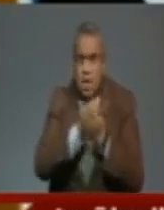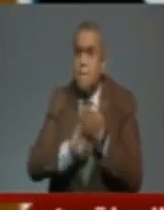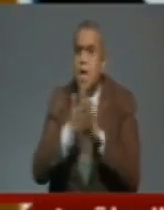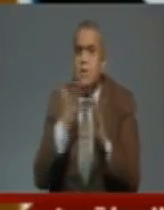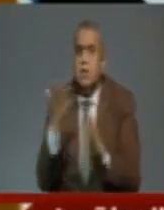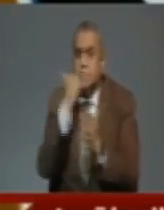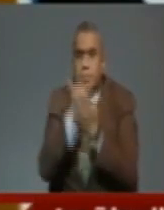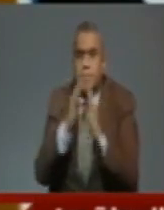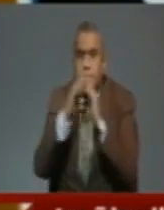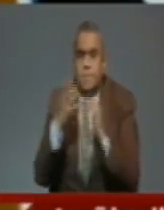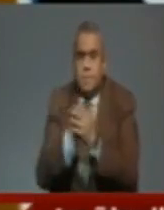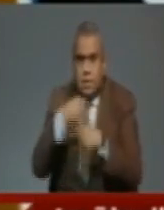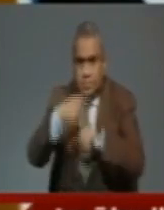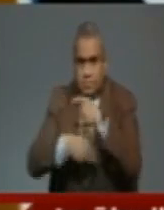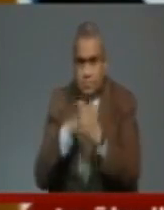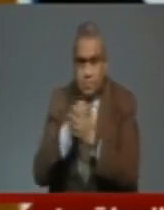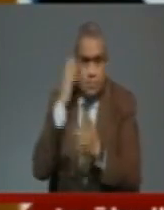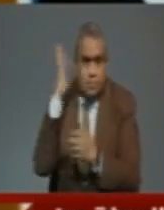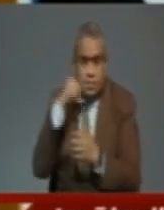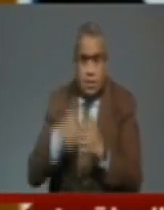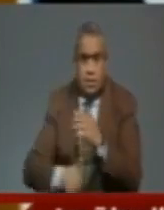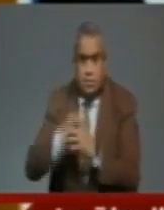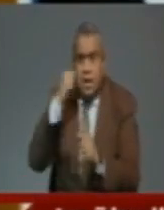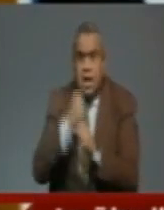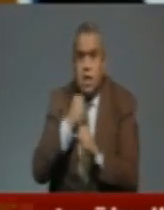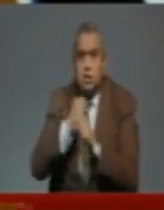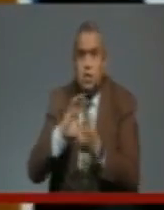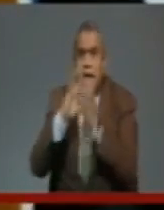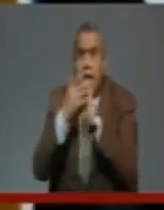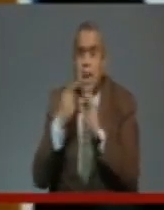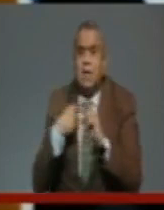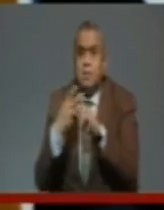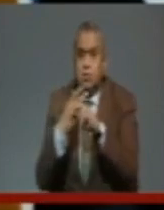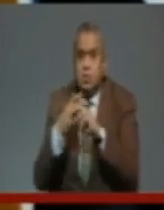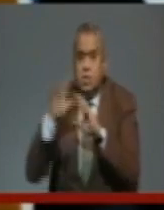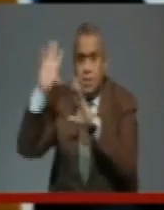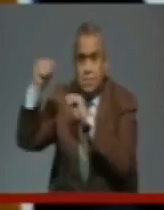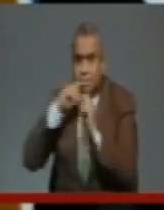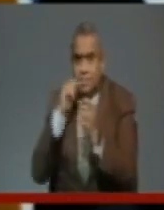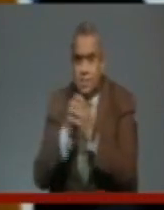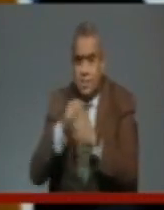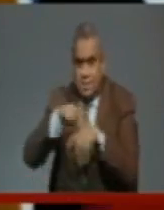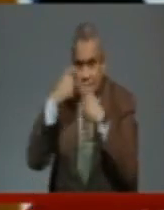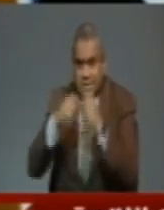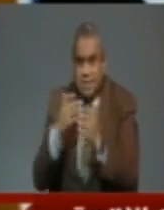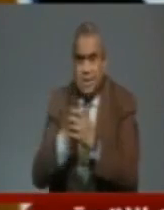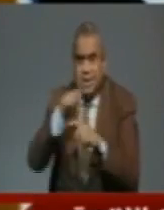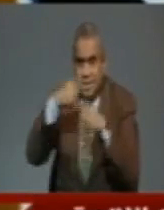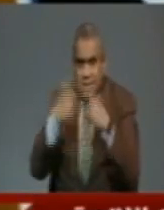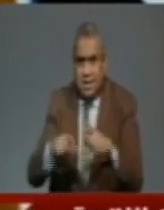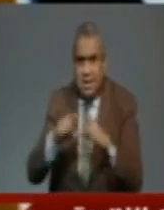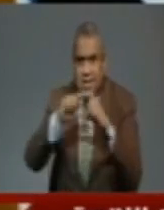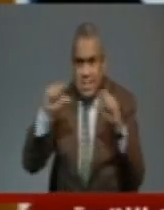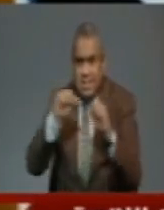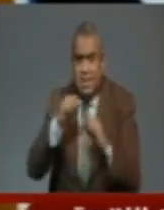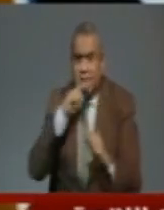بنيجي نجيب سيادتك مشغل عالمي، وبنطرح زي السخنه وزي كل الموانئ بتاعتنا عدا سي ام اي اللي انا هتكلم عليها دلوقتي. يجي